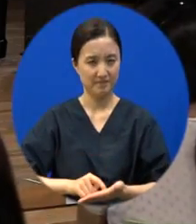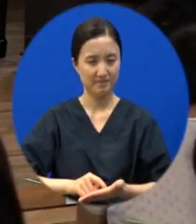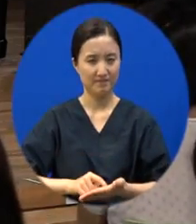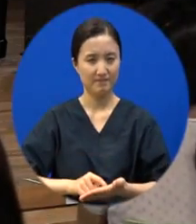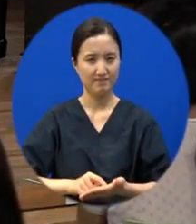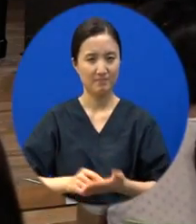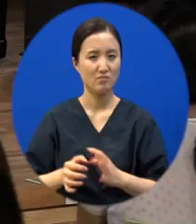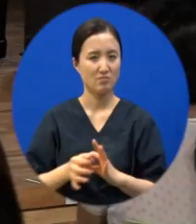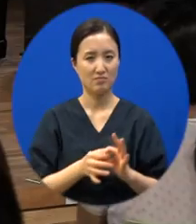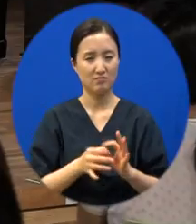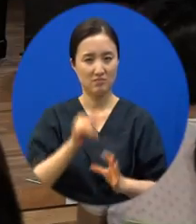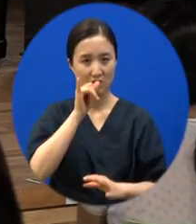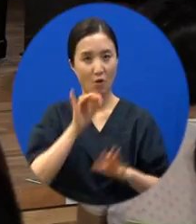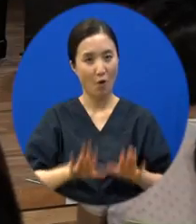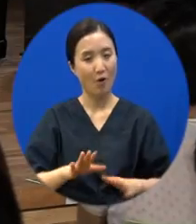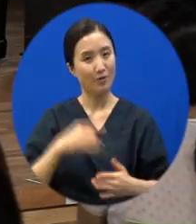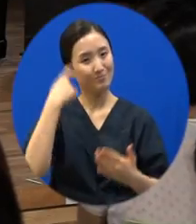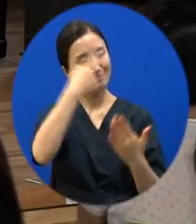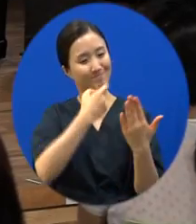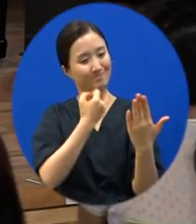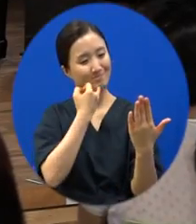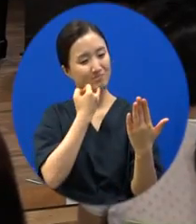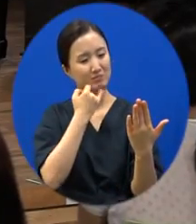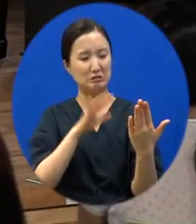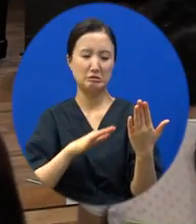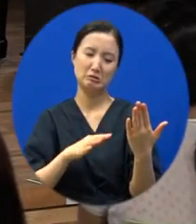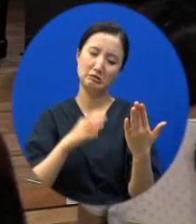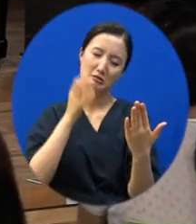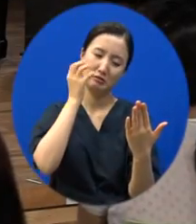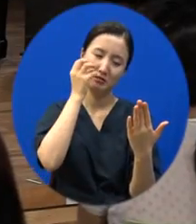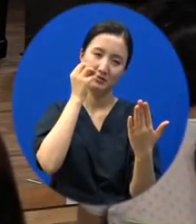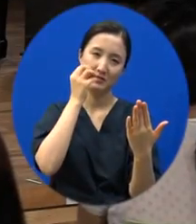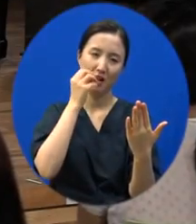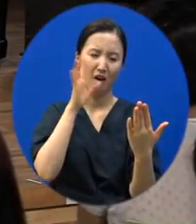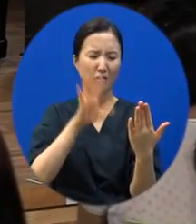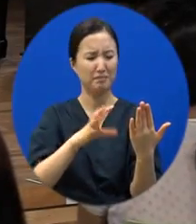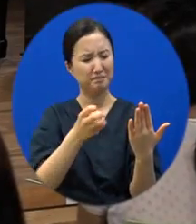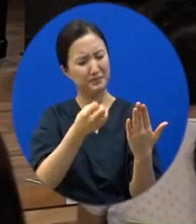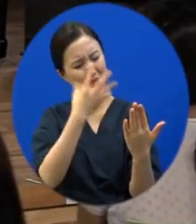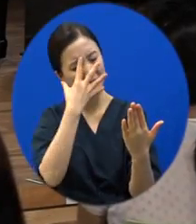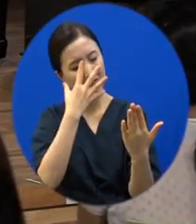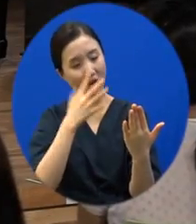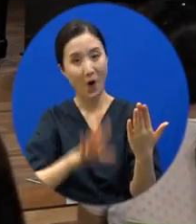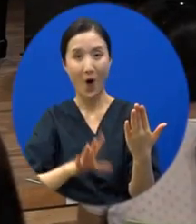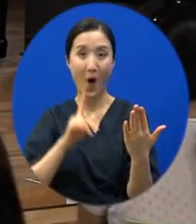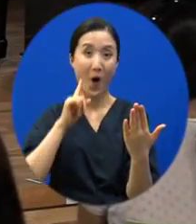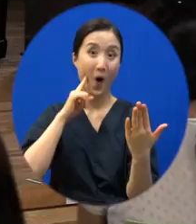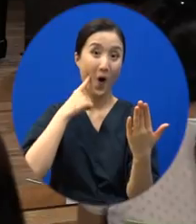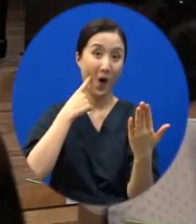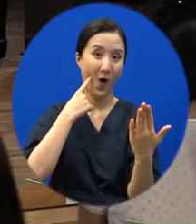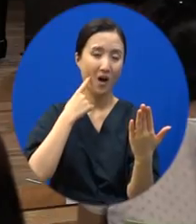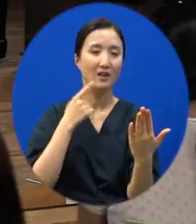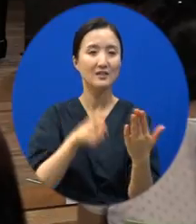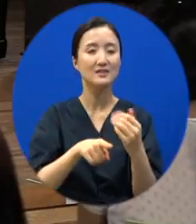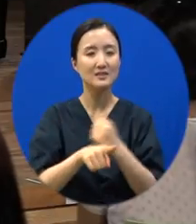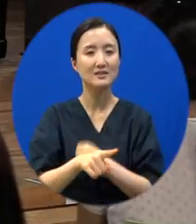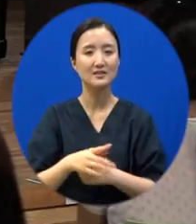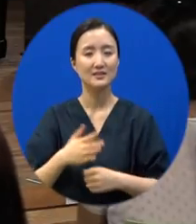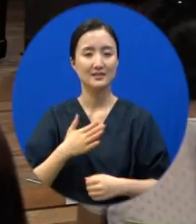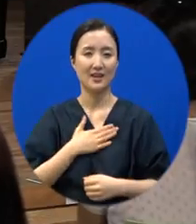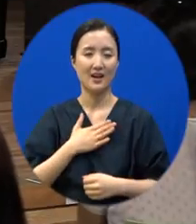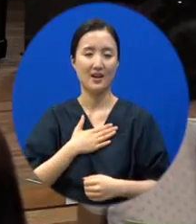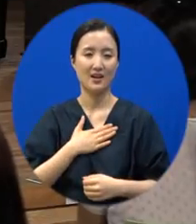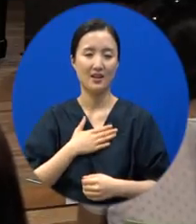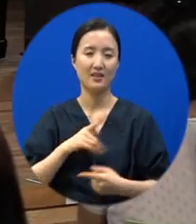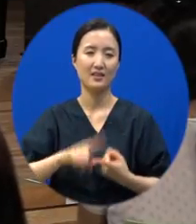오늘 괜찮아. 아, 오늘 별로야. 아, 오늘 못생겼어. 아, 오늘 예뻐. 이런 이야기들을 나에게 끊임없이